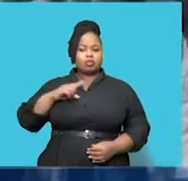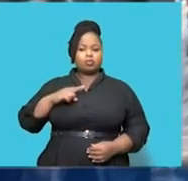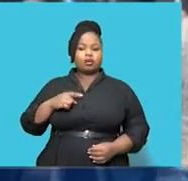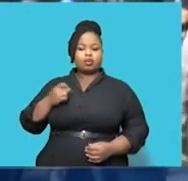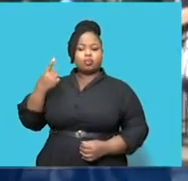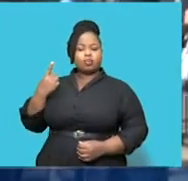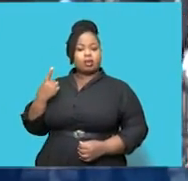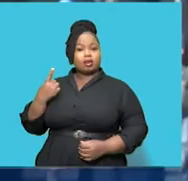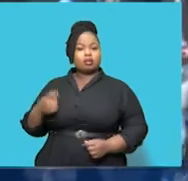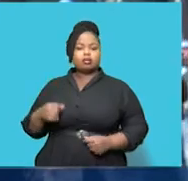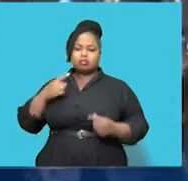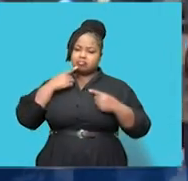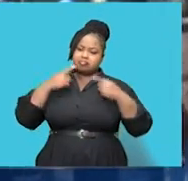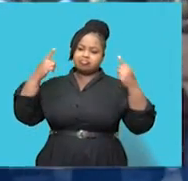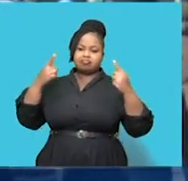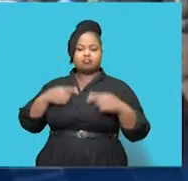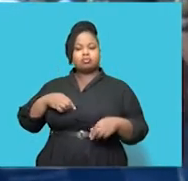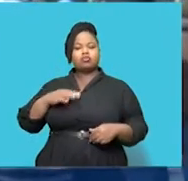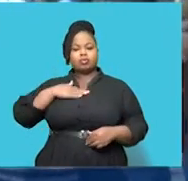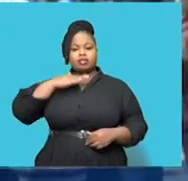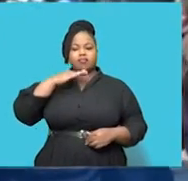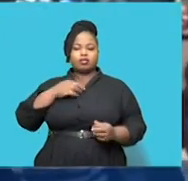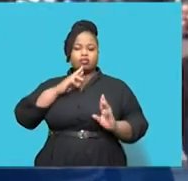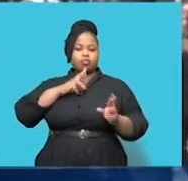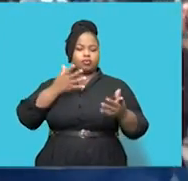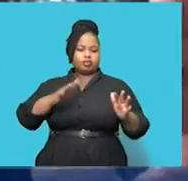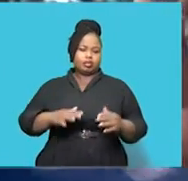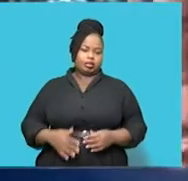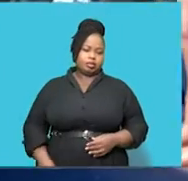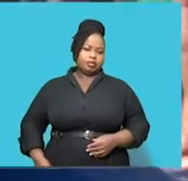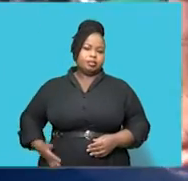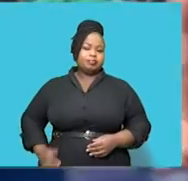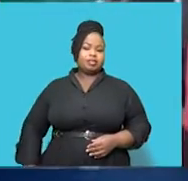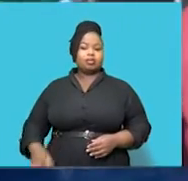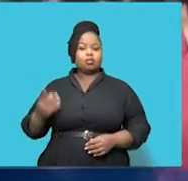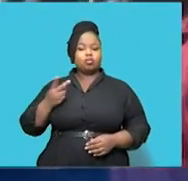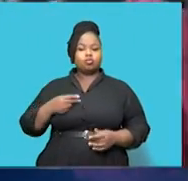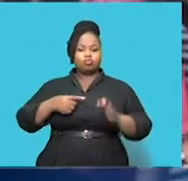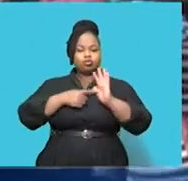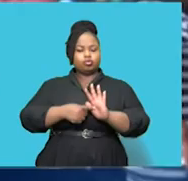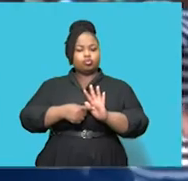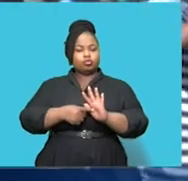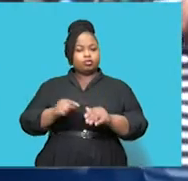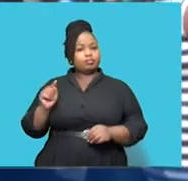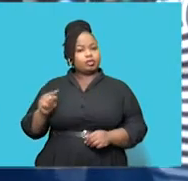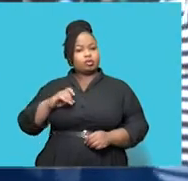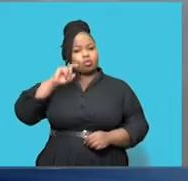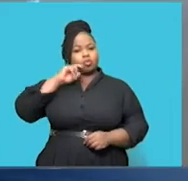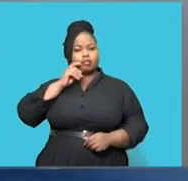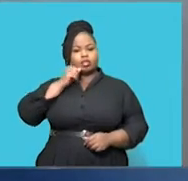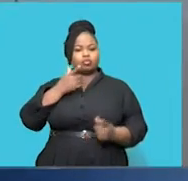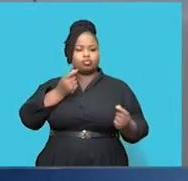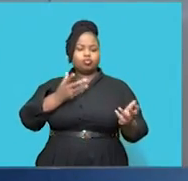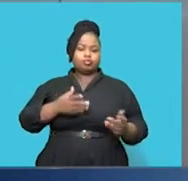oi wanu abo uwazili ukuthi enough is enough ophumela ngaphandle and then wa expose that old man